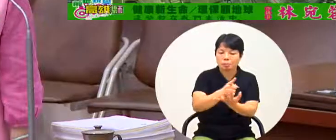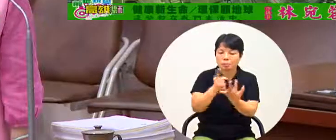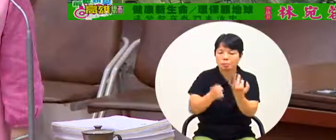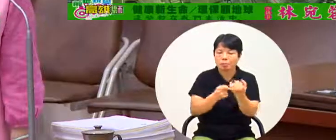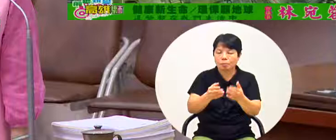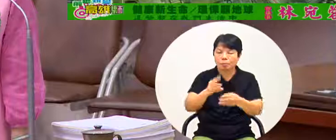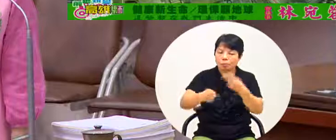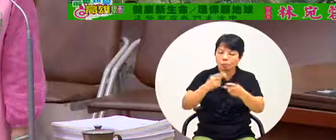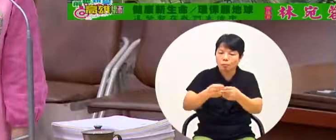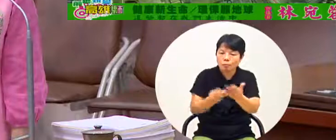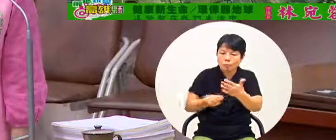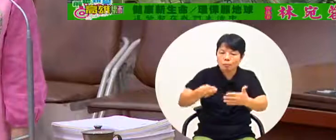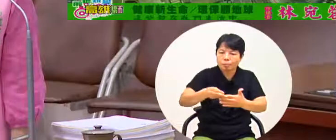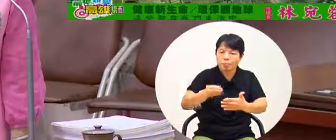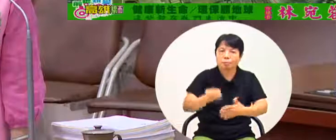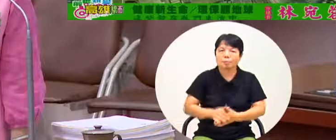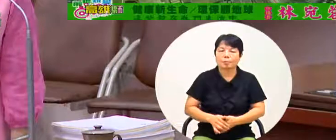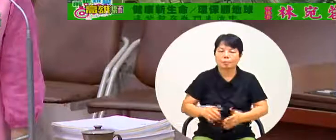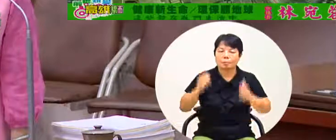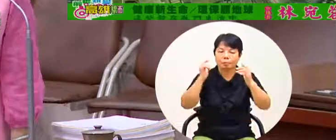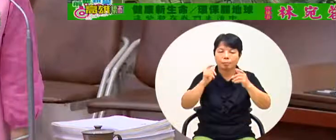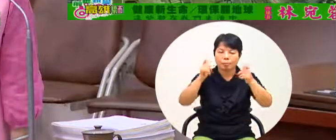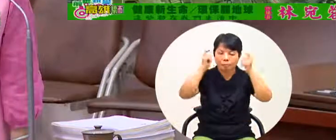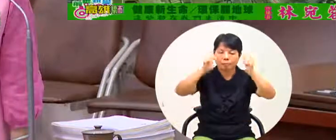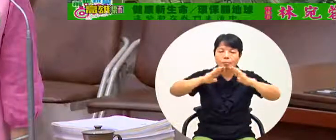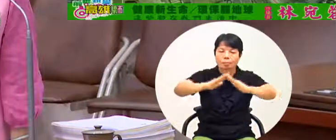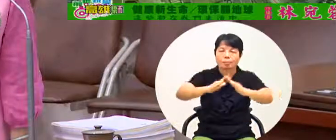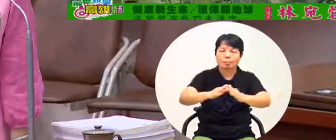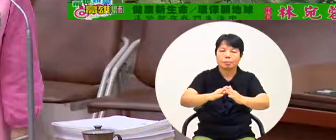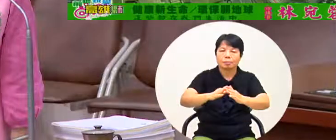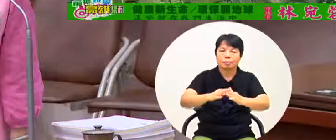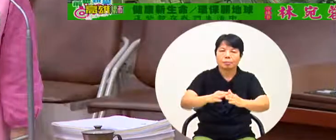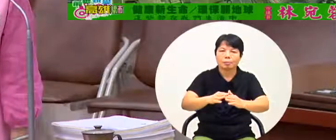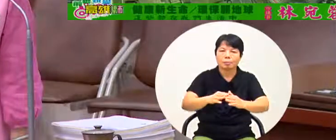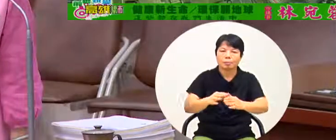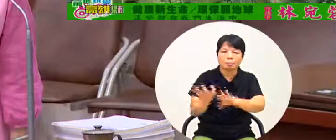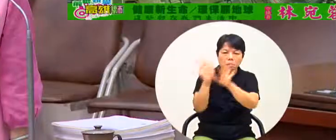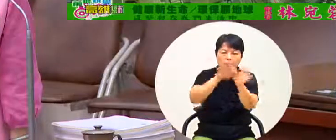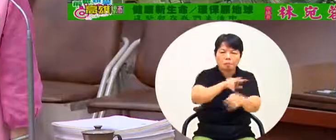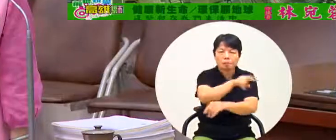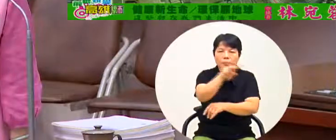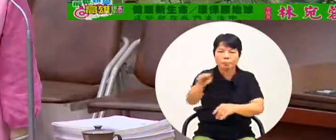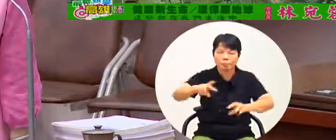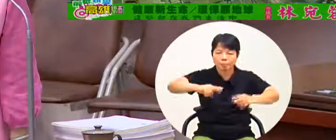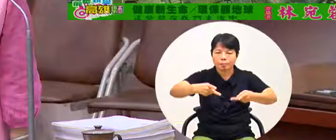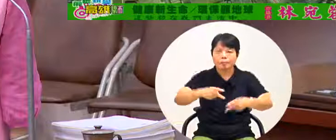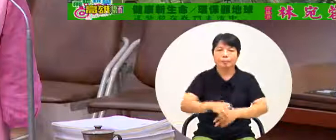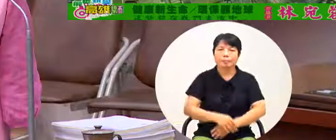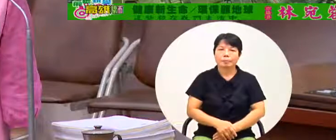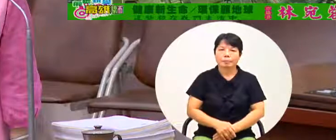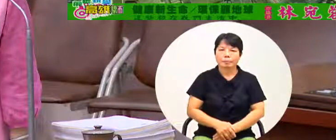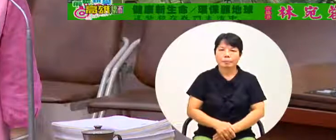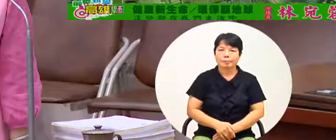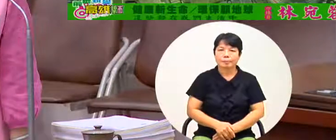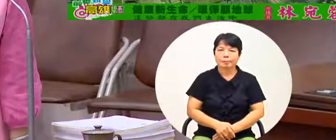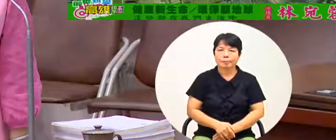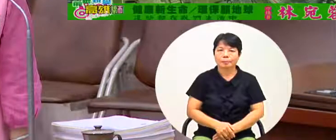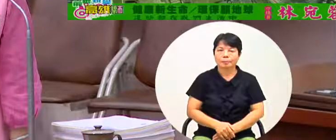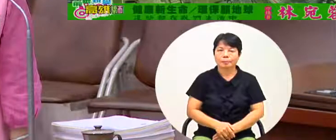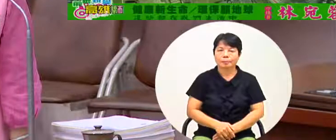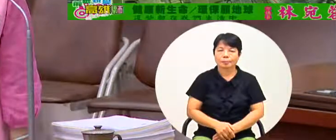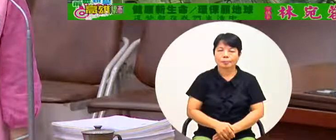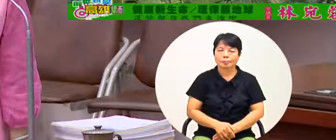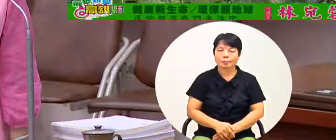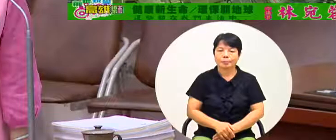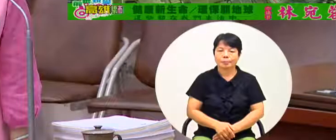市容的哈、哦、改造？那也可以把我们同步可以带动我们整